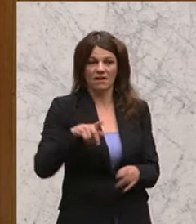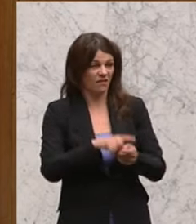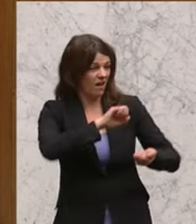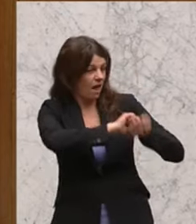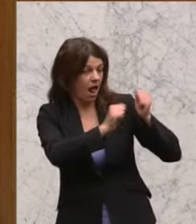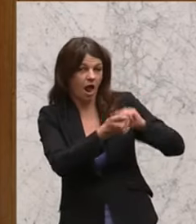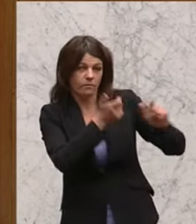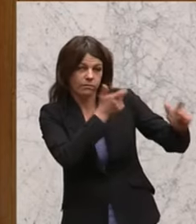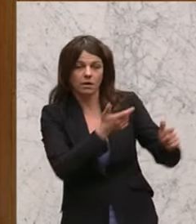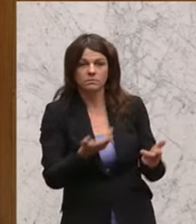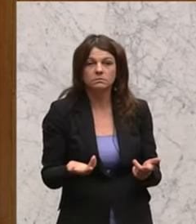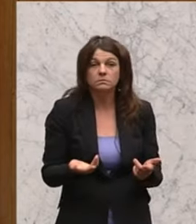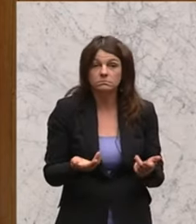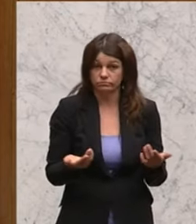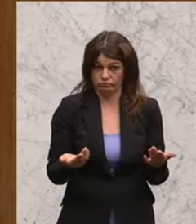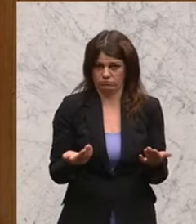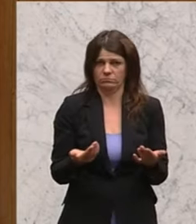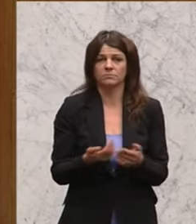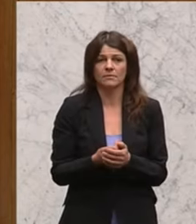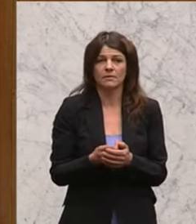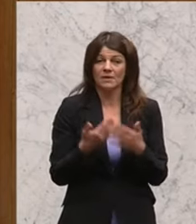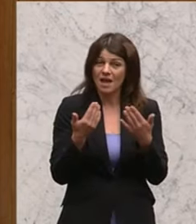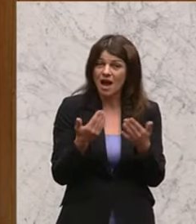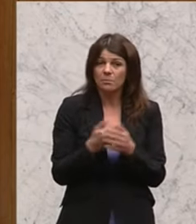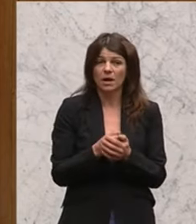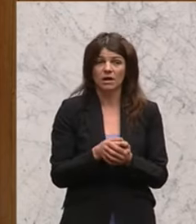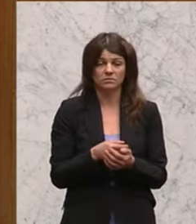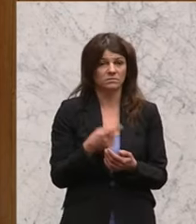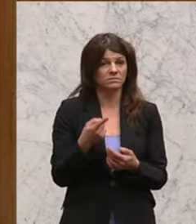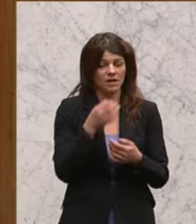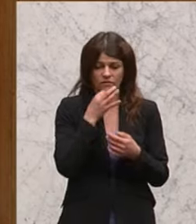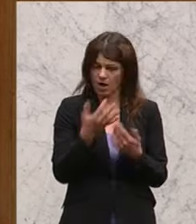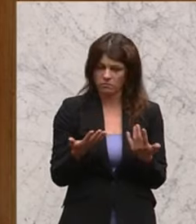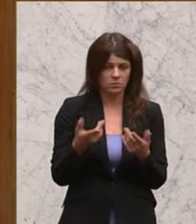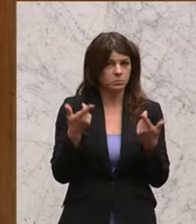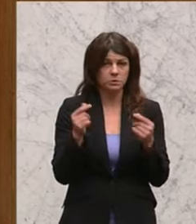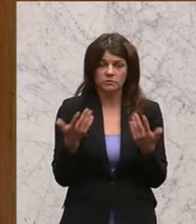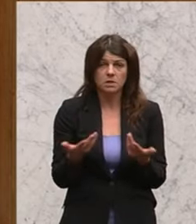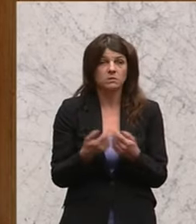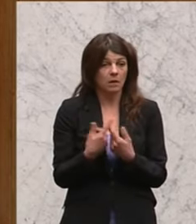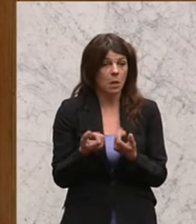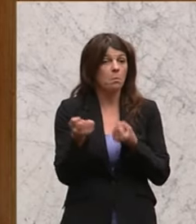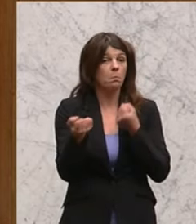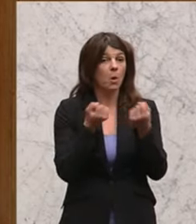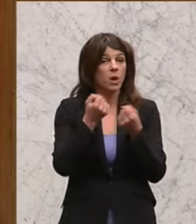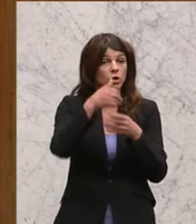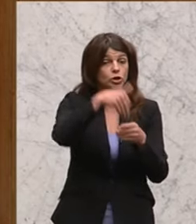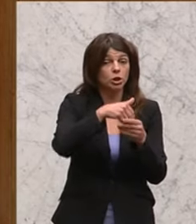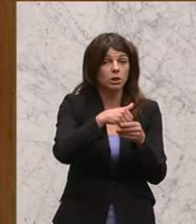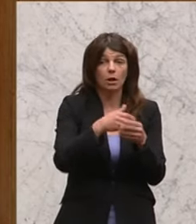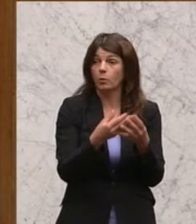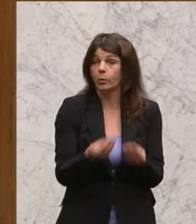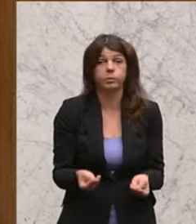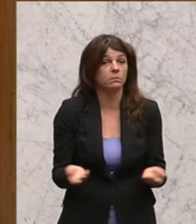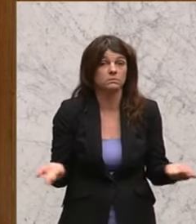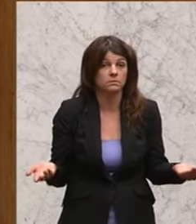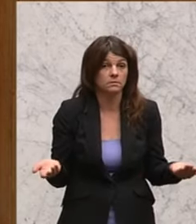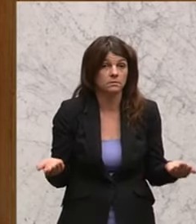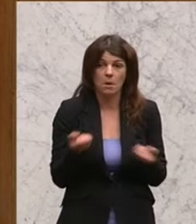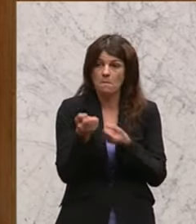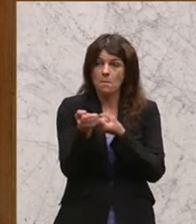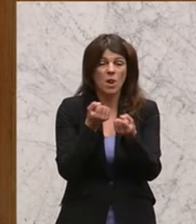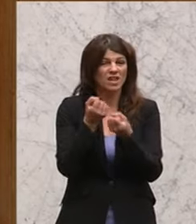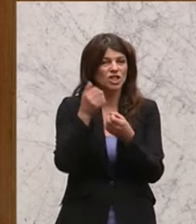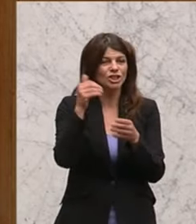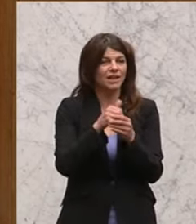Schlachtfeld. Aber über all diese Fragestellungen ist zu oft der politische Inhalt verloren gegangen. Politischer Inhalt wurde